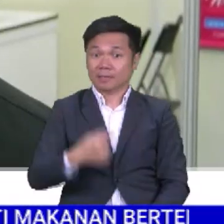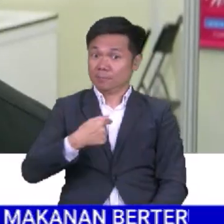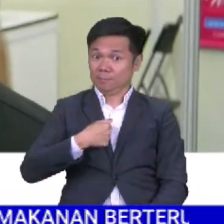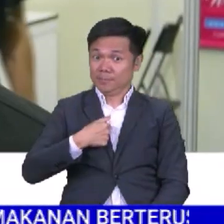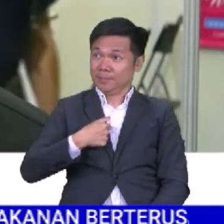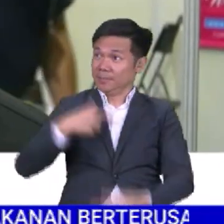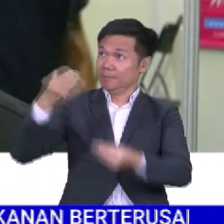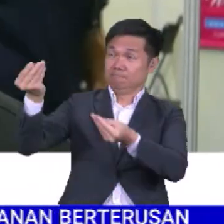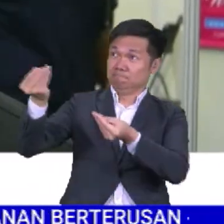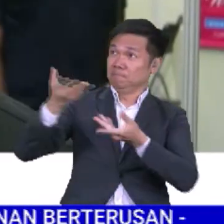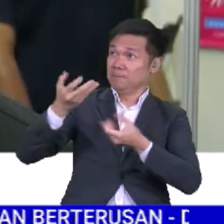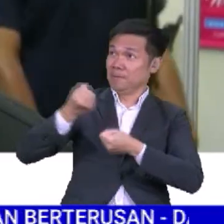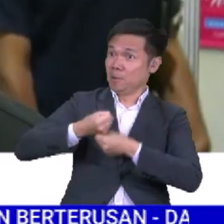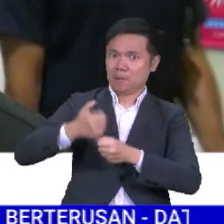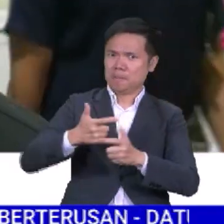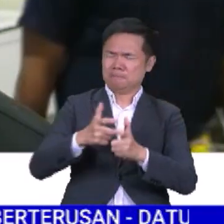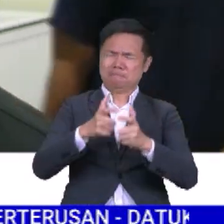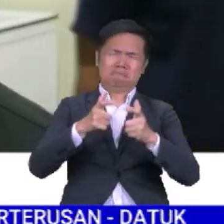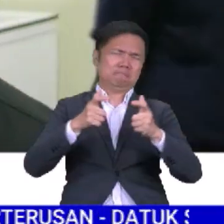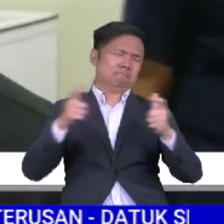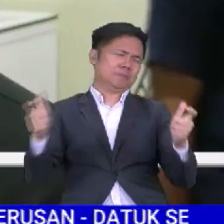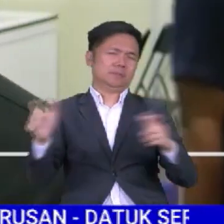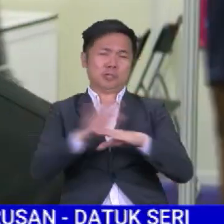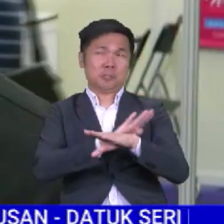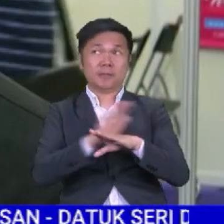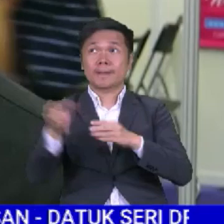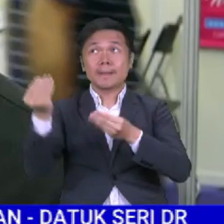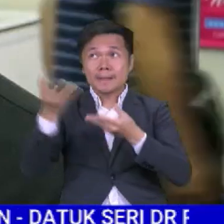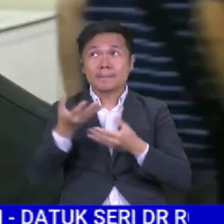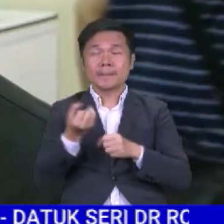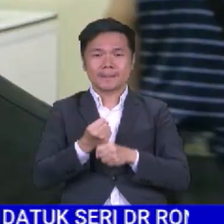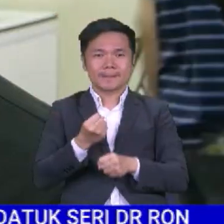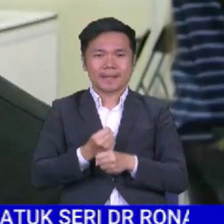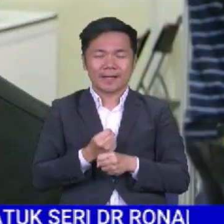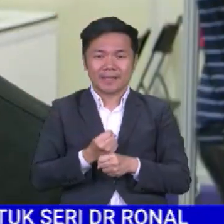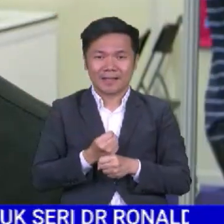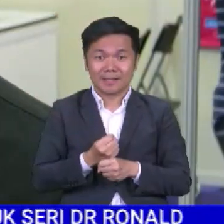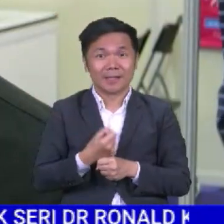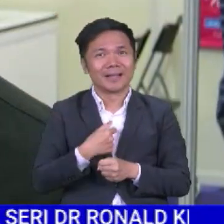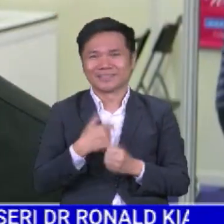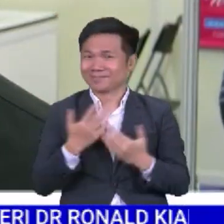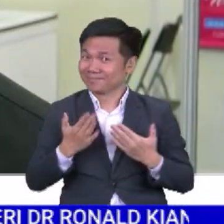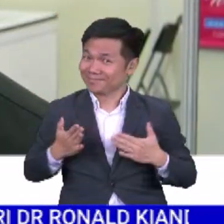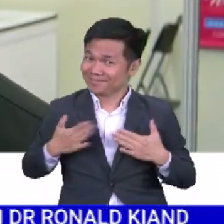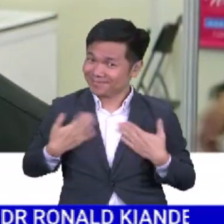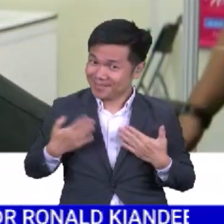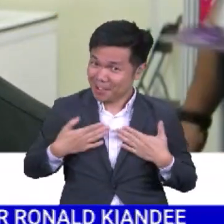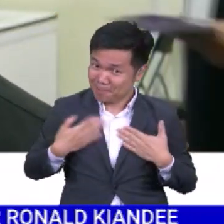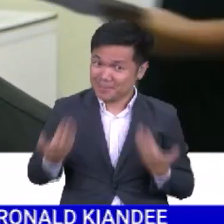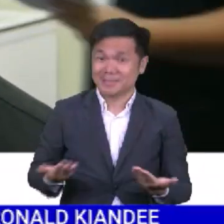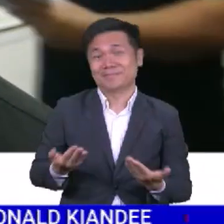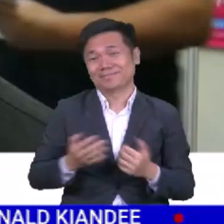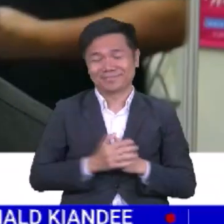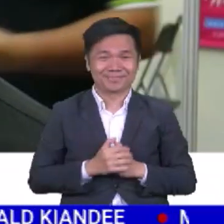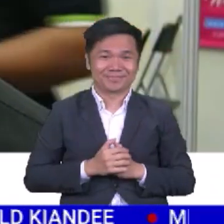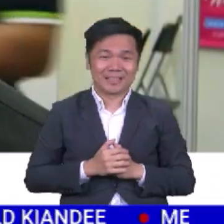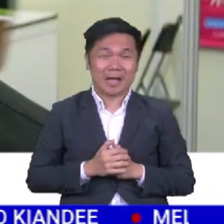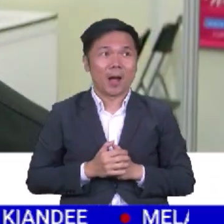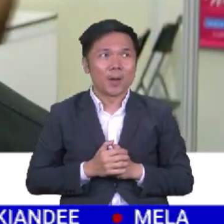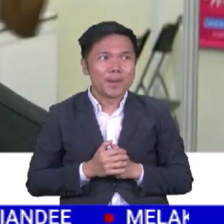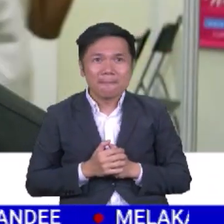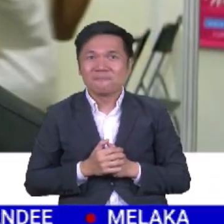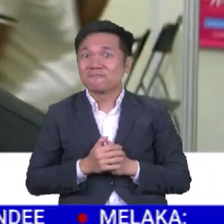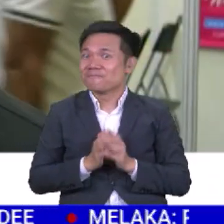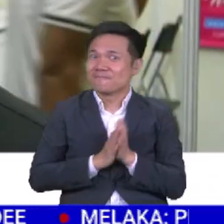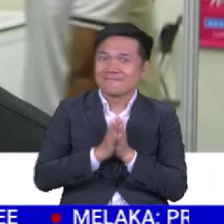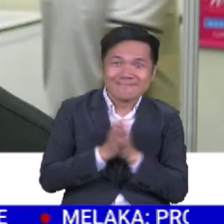tawaran salah satu syarikat yang besar lah di sini. So saya sangat gembira dan excited juga.